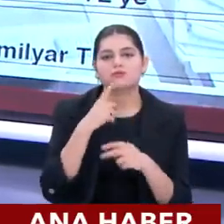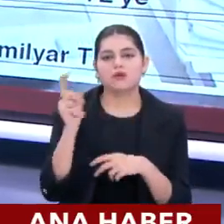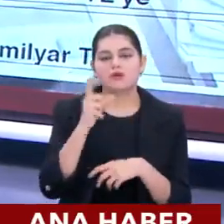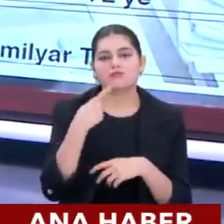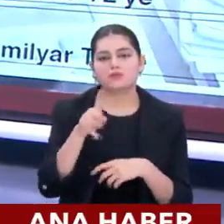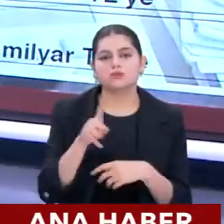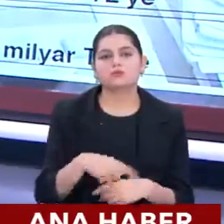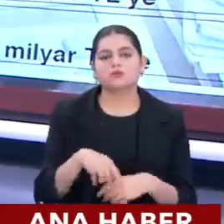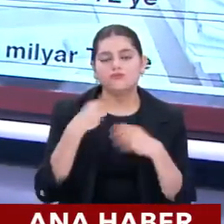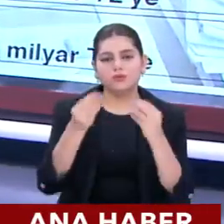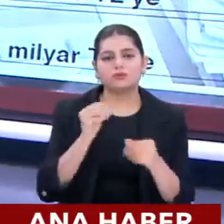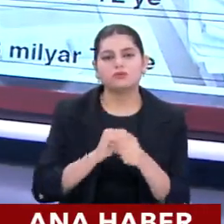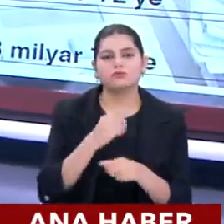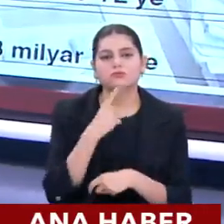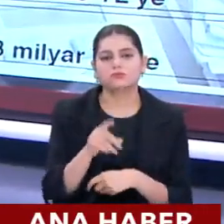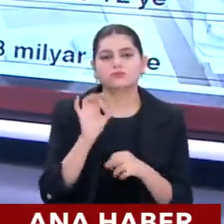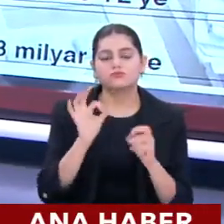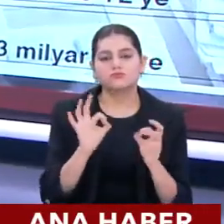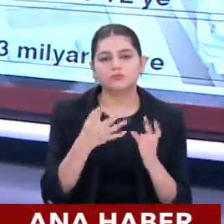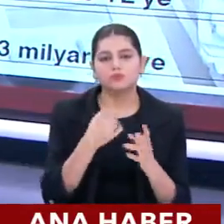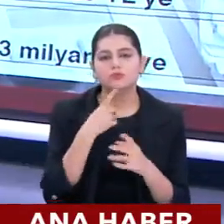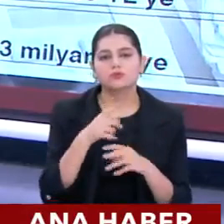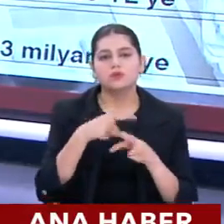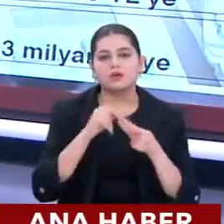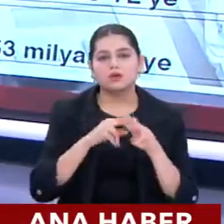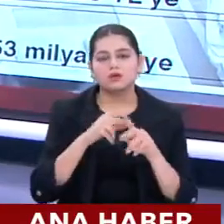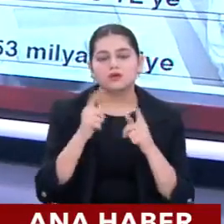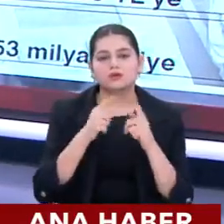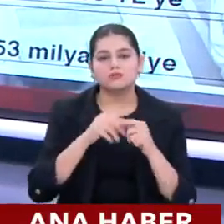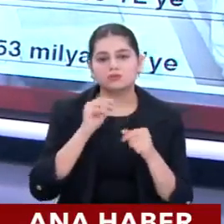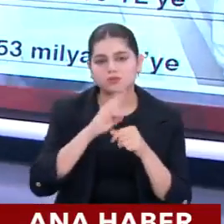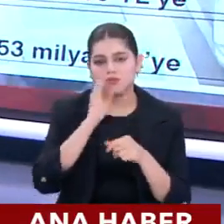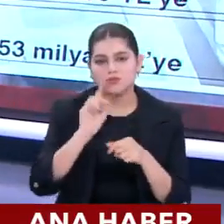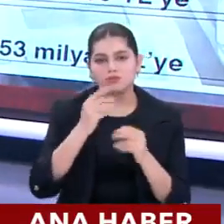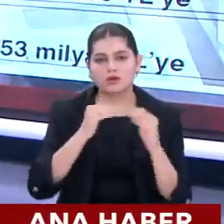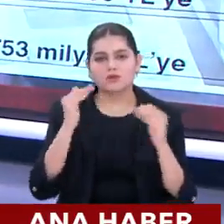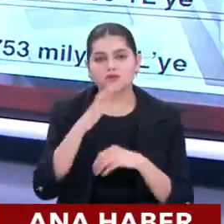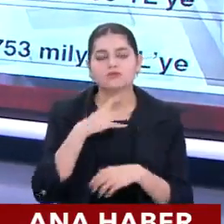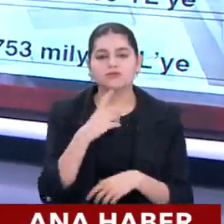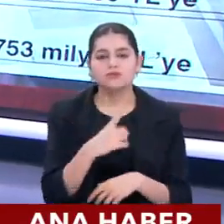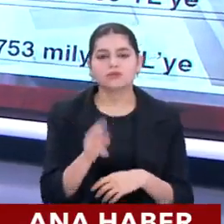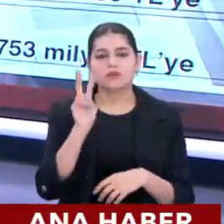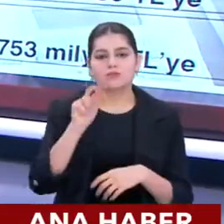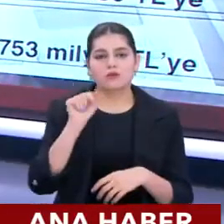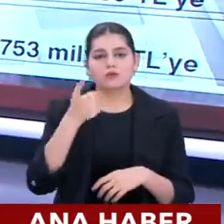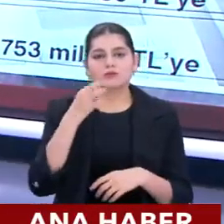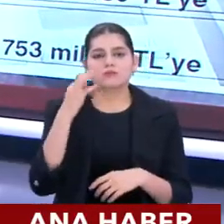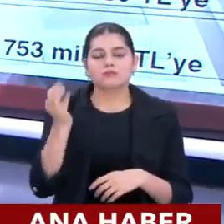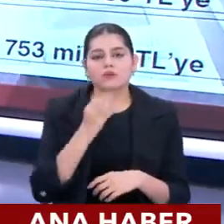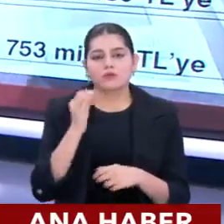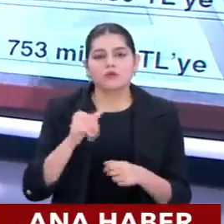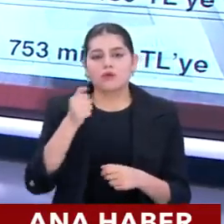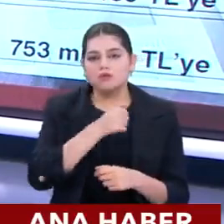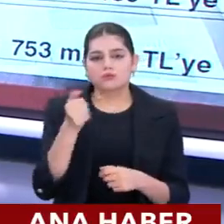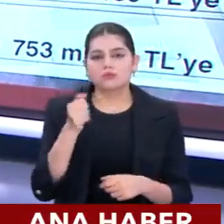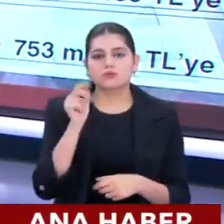ay o 1000 lirayı size veriyor şimdi Bunlarda da ek hesaplarda da ciddi şekilde artışlar Var 26 milyon